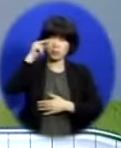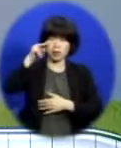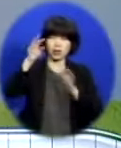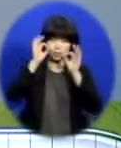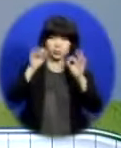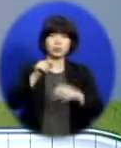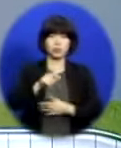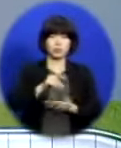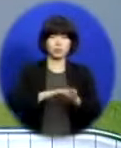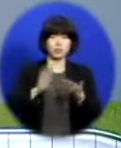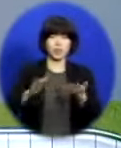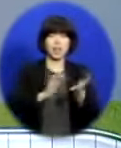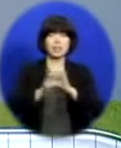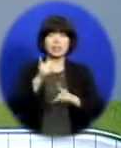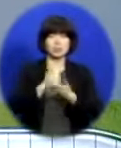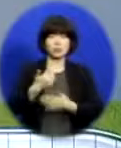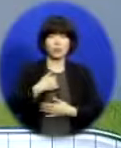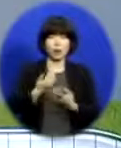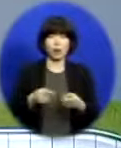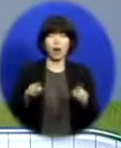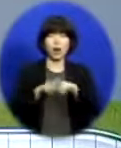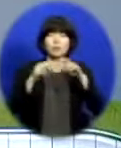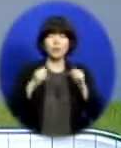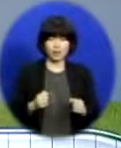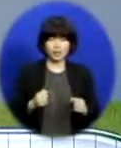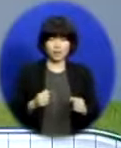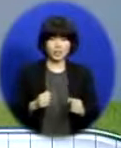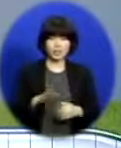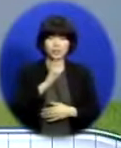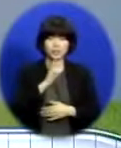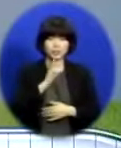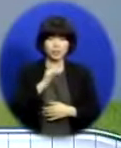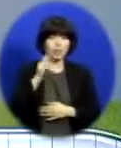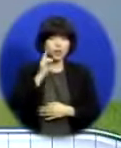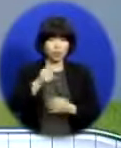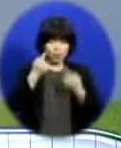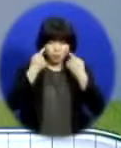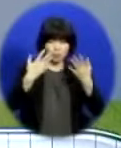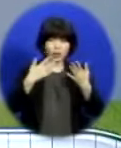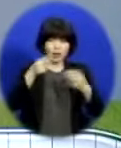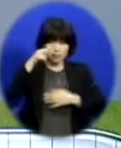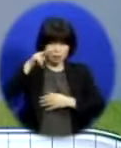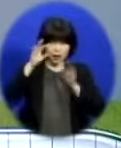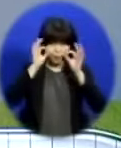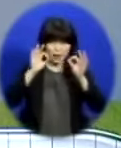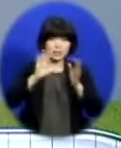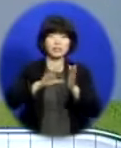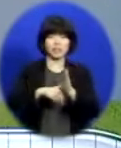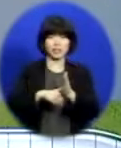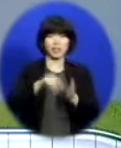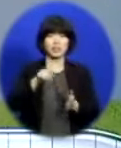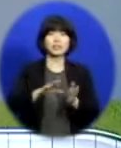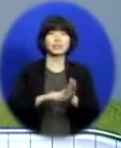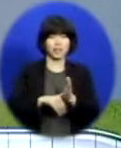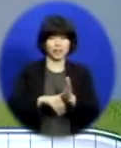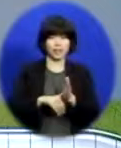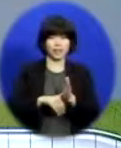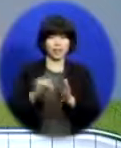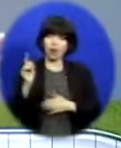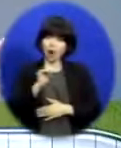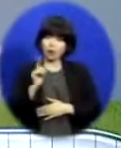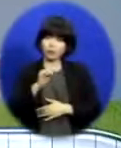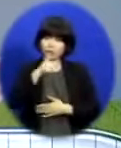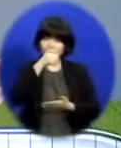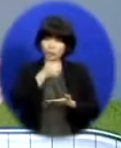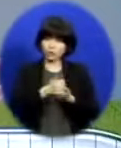것입니다 예수님이 나와 함께 계시다는 사실이 너무나 분명하게 바라보아 때 그때는 어떤